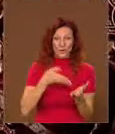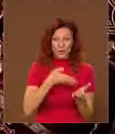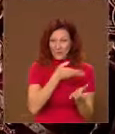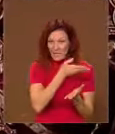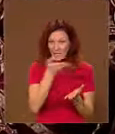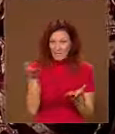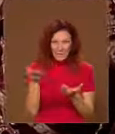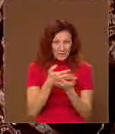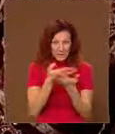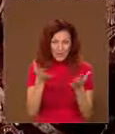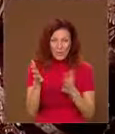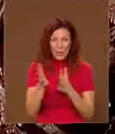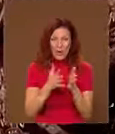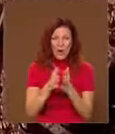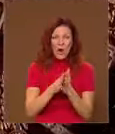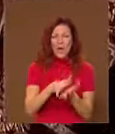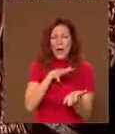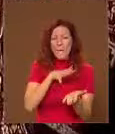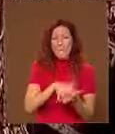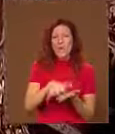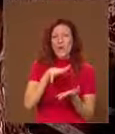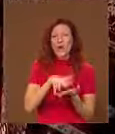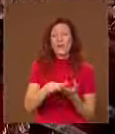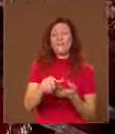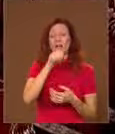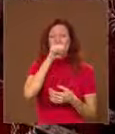пролива за опрощаване на греховете.